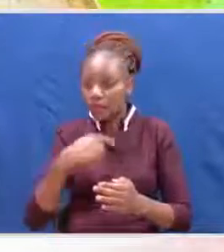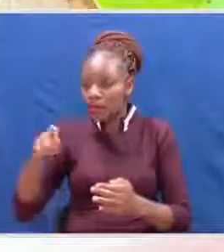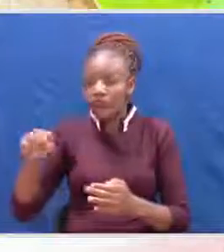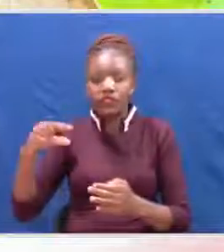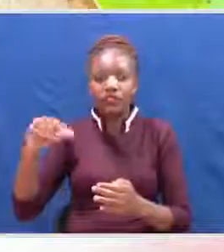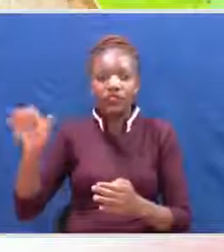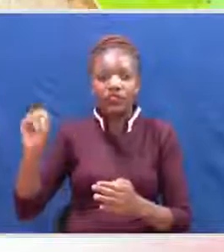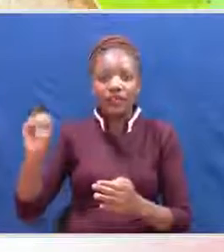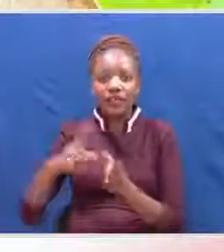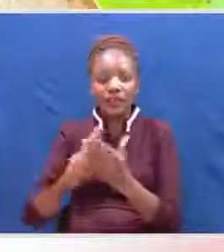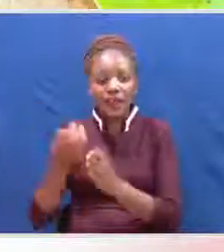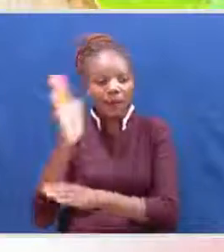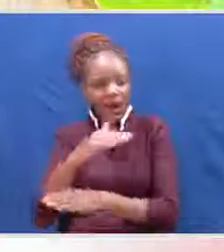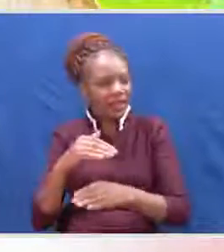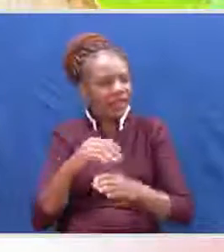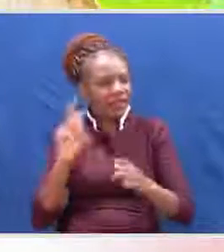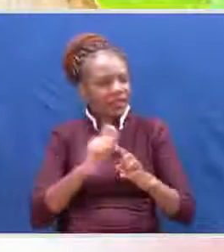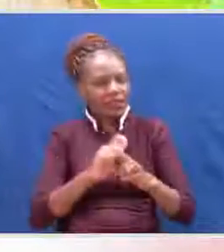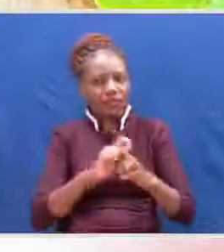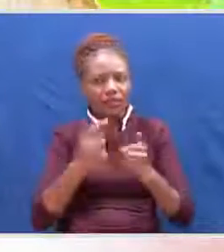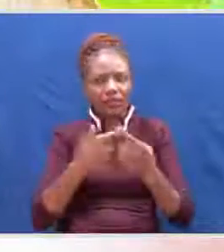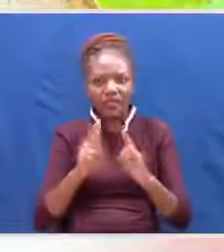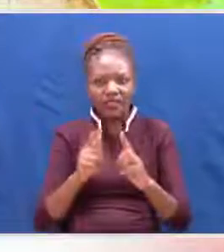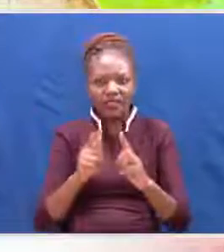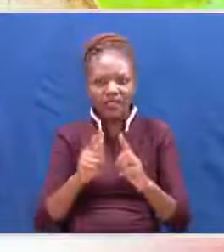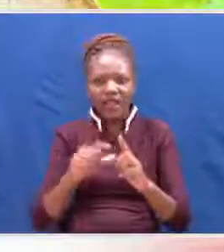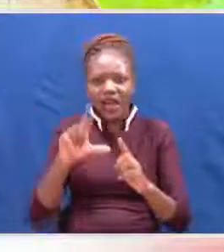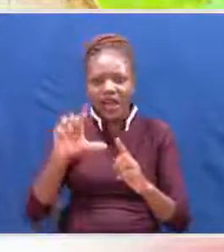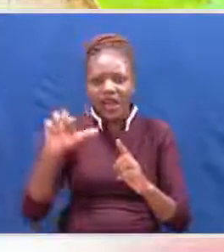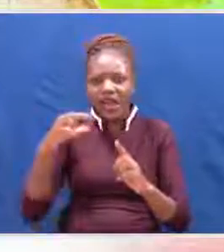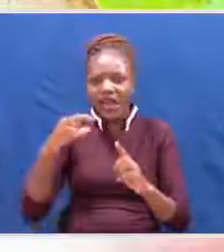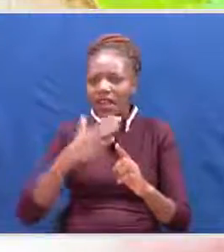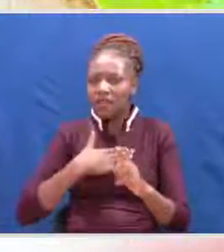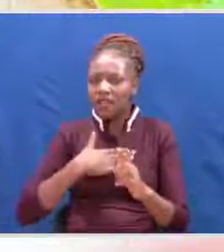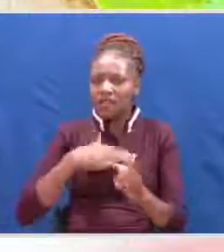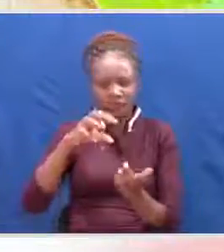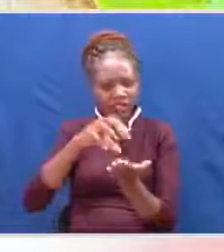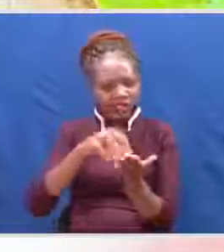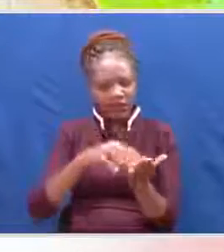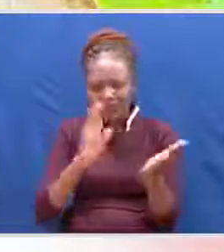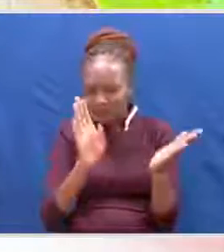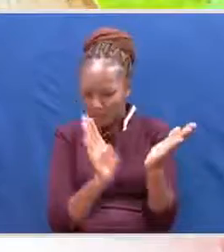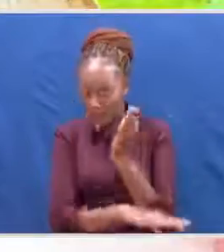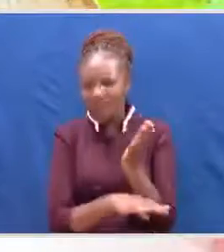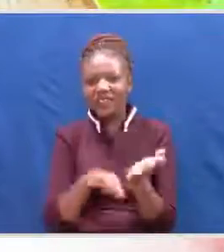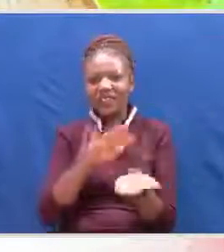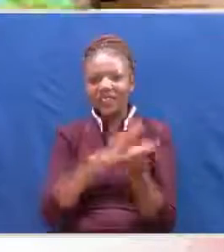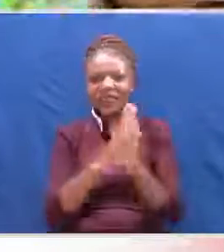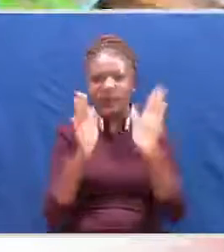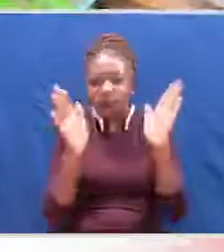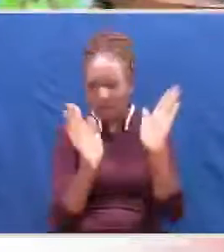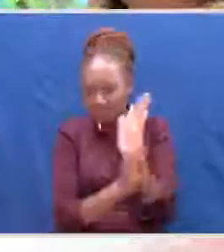nikarudi field kidogo nika train but kumbe the moon kuna train ilikuwa inawase. So vile niliona yezi nikamwambia itabidi nimeenda check